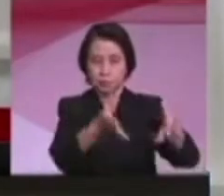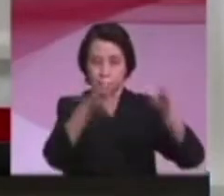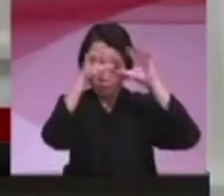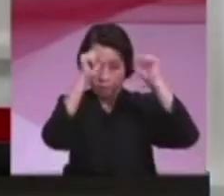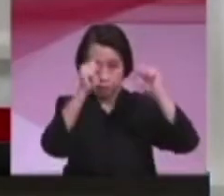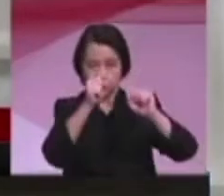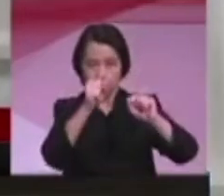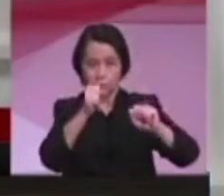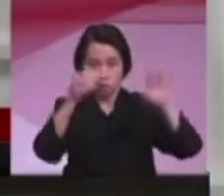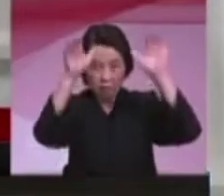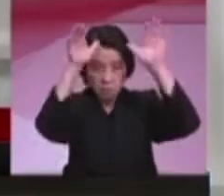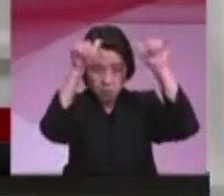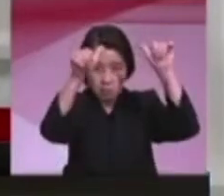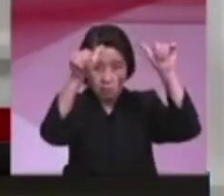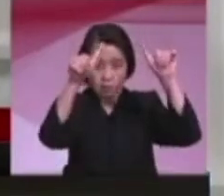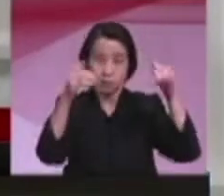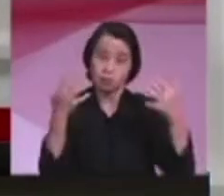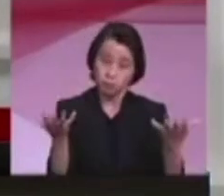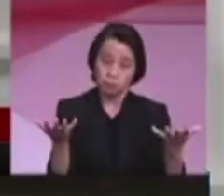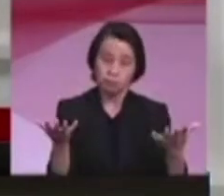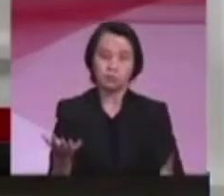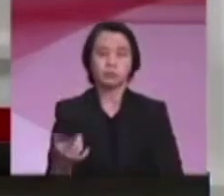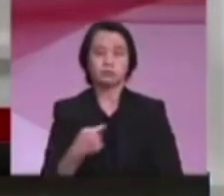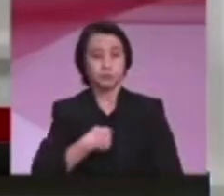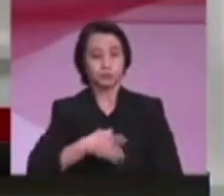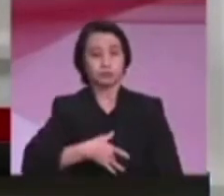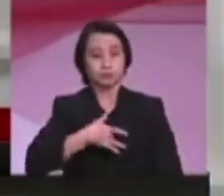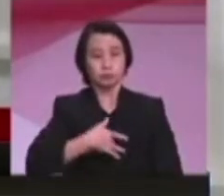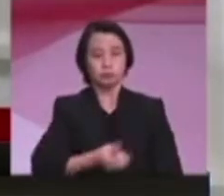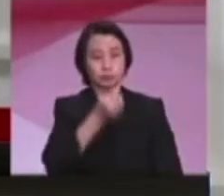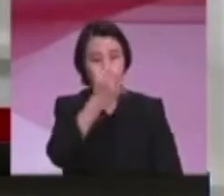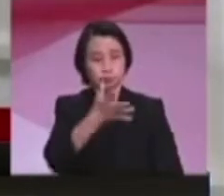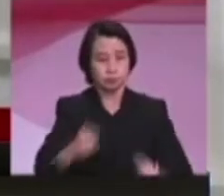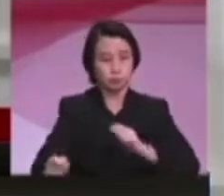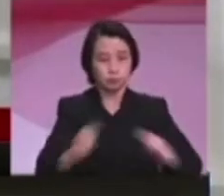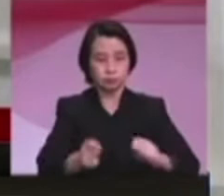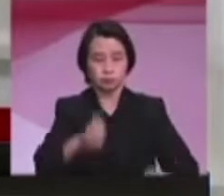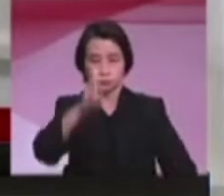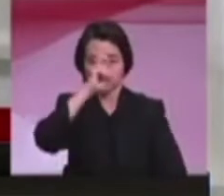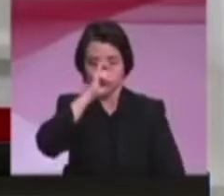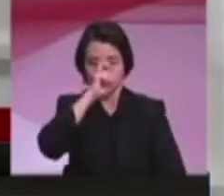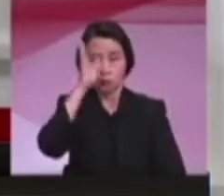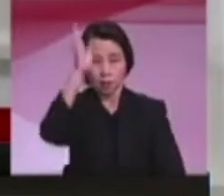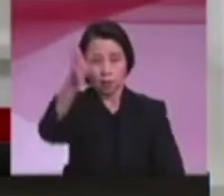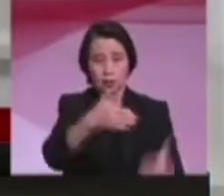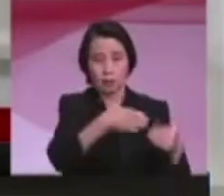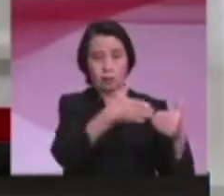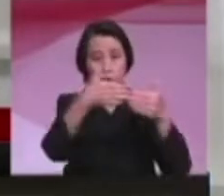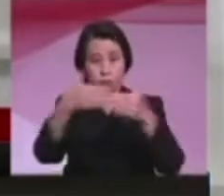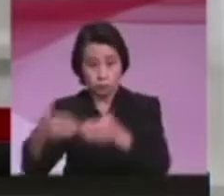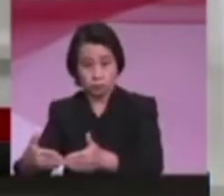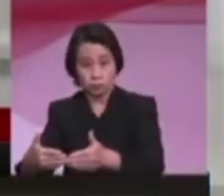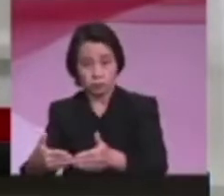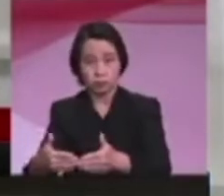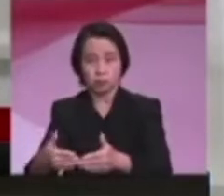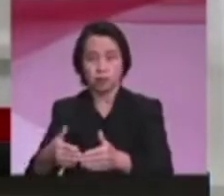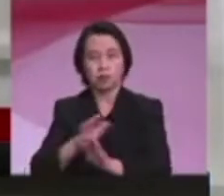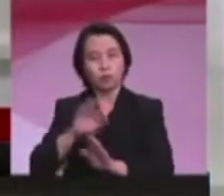ini. Dan saya ingin maklumkan bahawa tindakan tegas ini akan diteruskan bukan saja